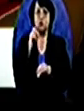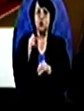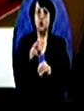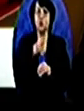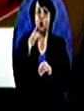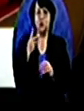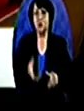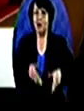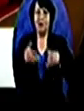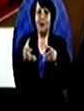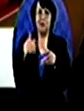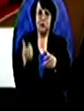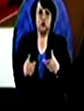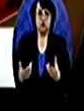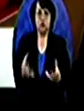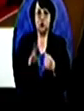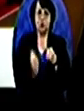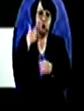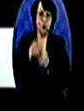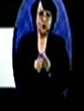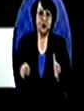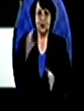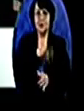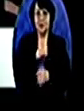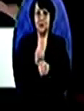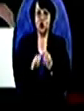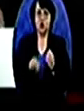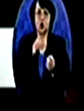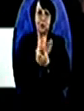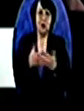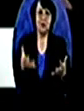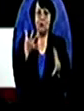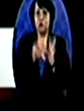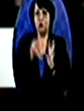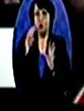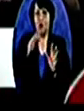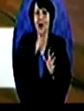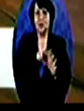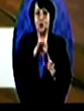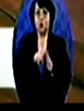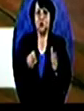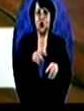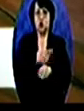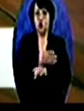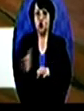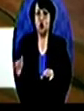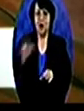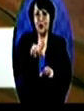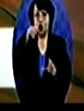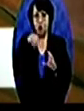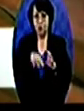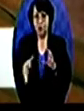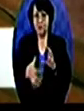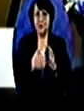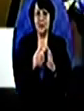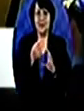уурхай сүүлийн 3 жил ашигтай ажиллаж байна. Тоног төхөөрөмжийн 57% нь ашиглах хугацаа хэтэрсэн. Нийт олборлолтын 85% цахилгаан станцуудад